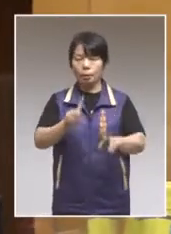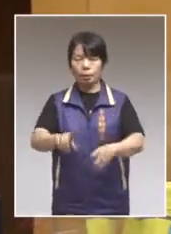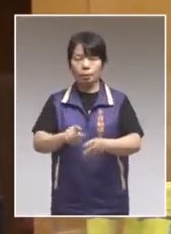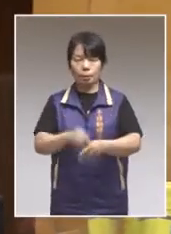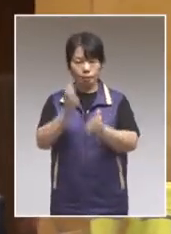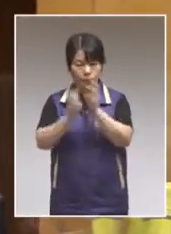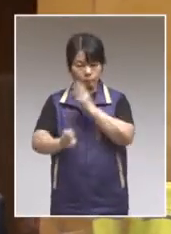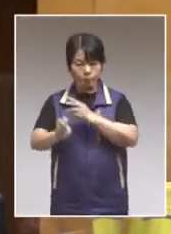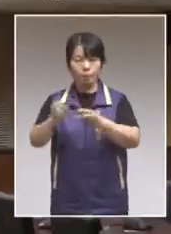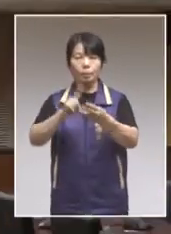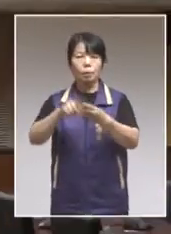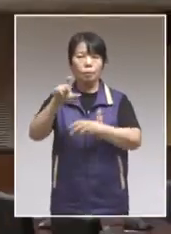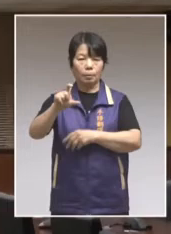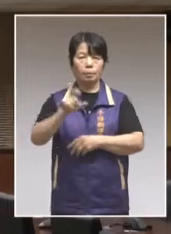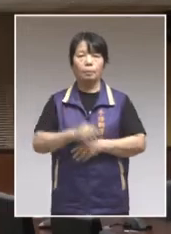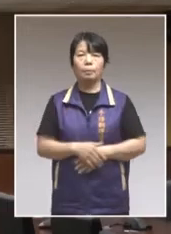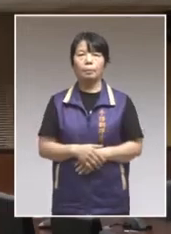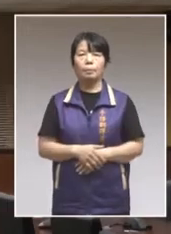谢。